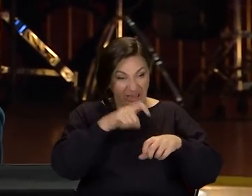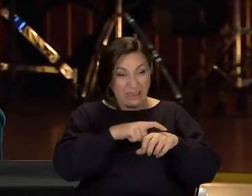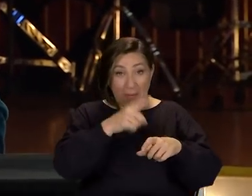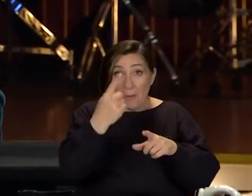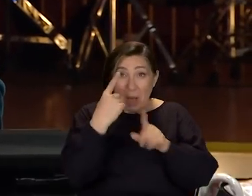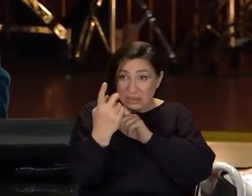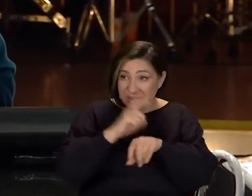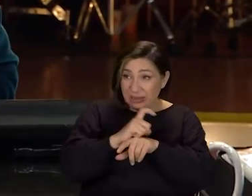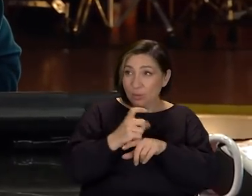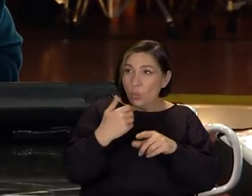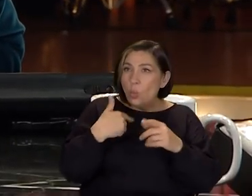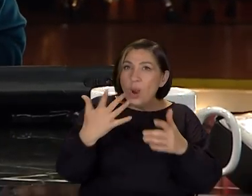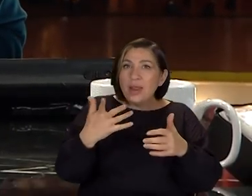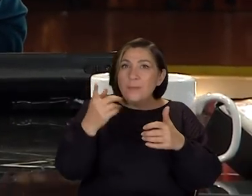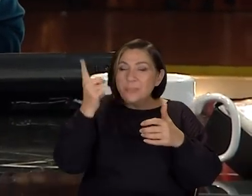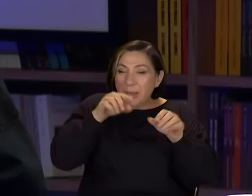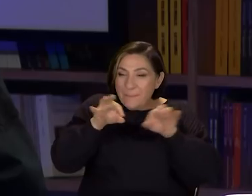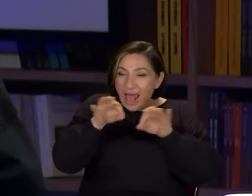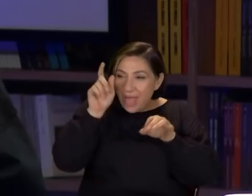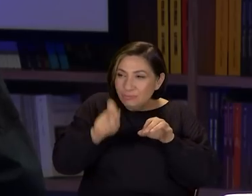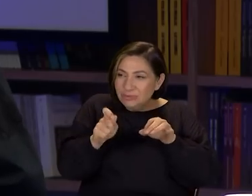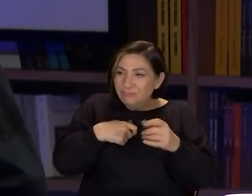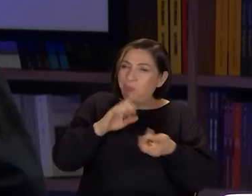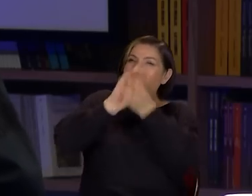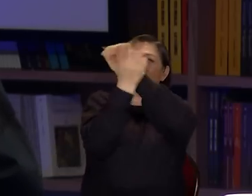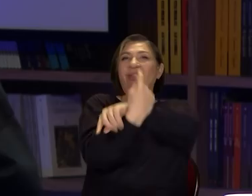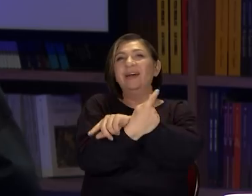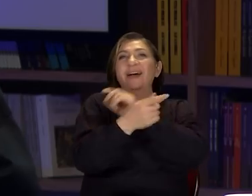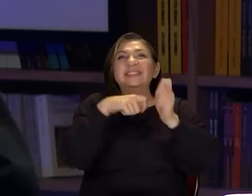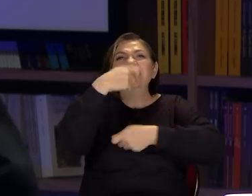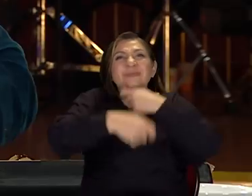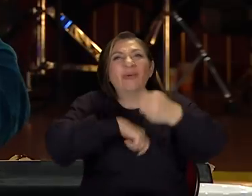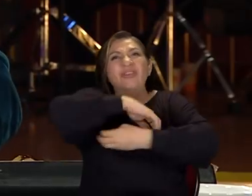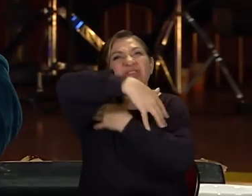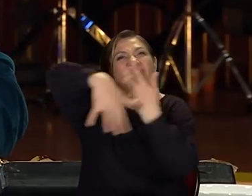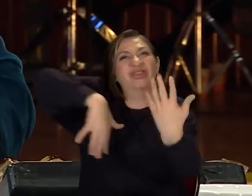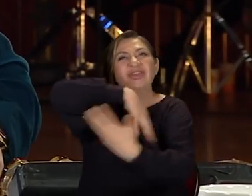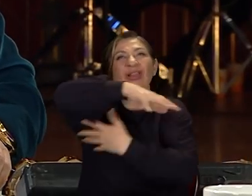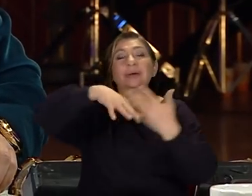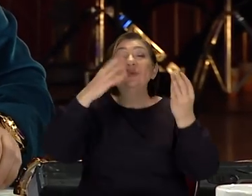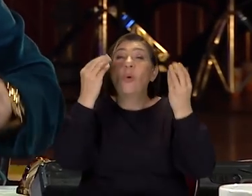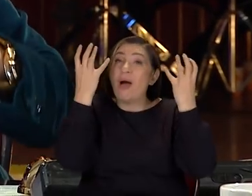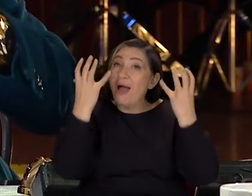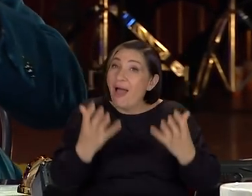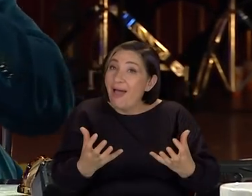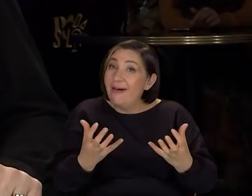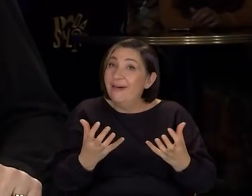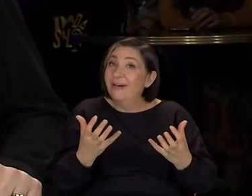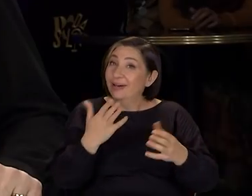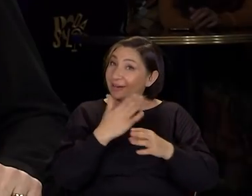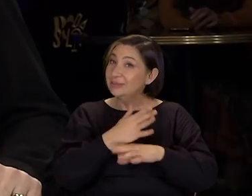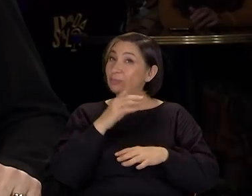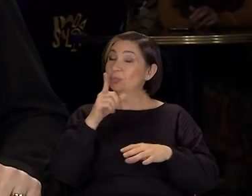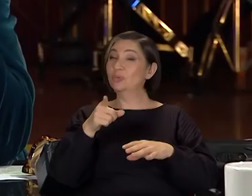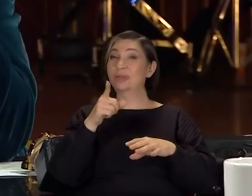işte falan diyor. Ulan ben başta ne planı yapmıştım? Dönemiyorsun bir daha. Abi çok ağır. ve